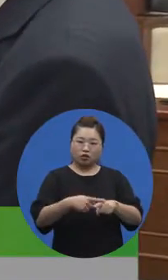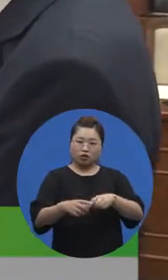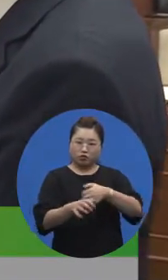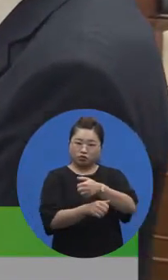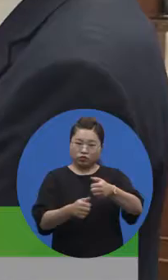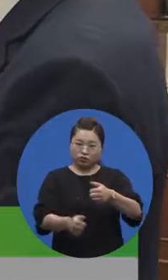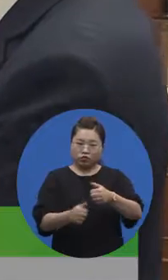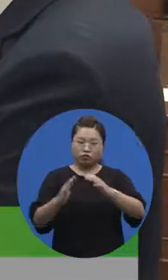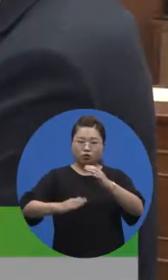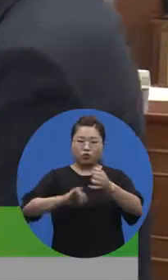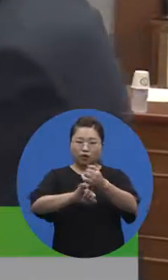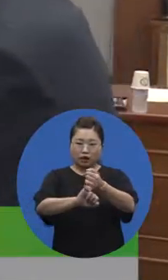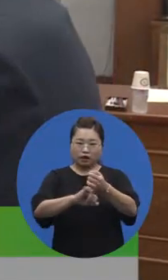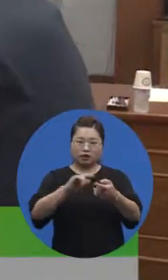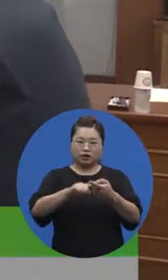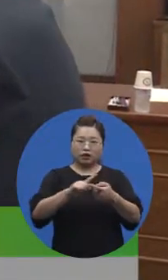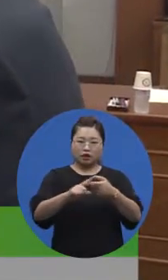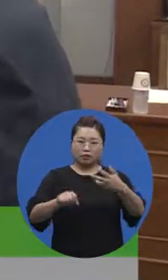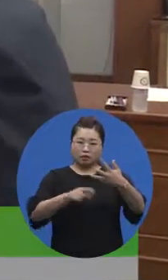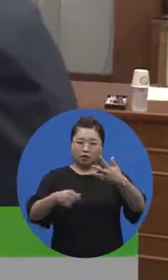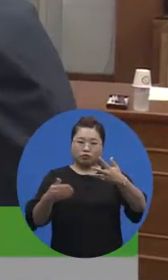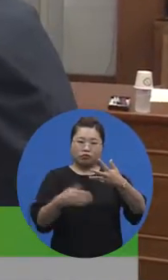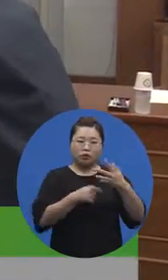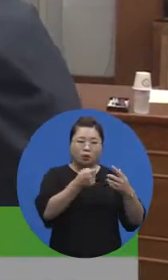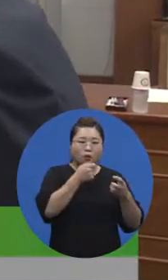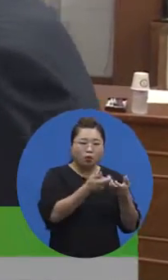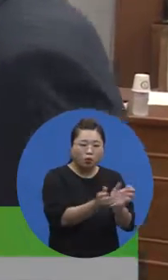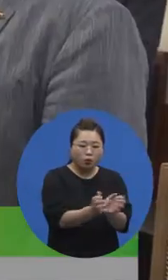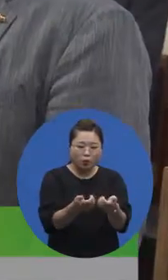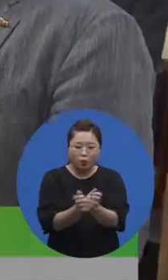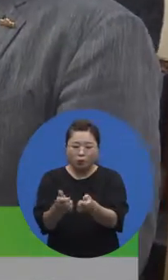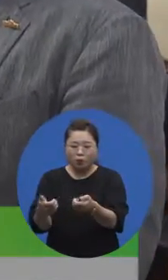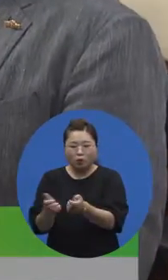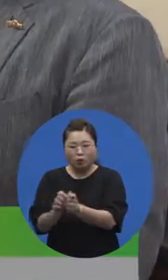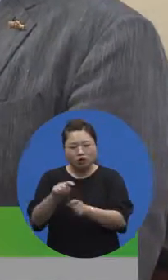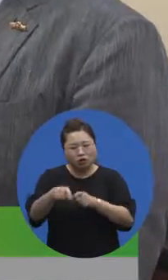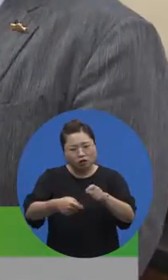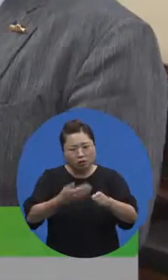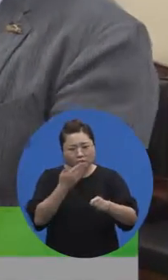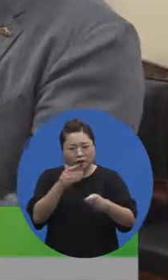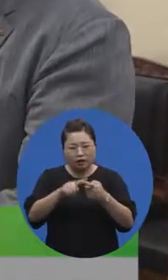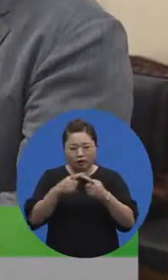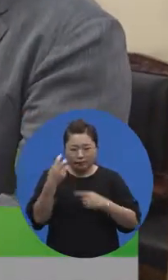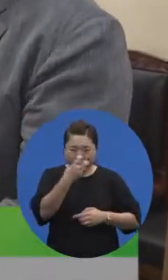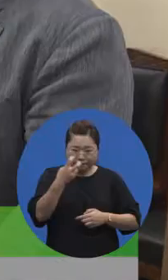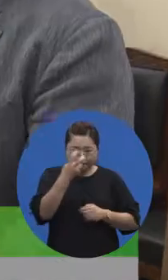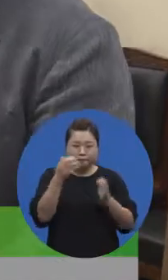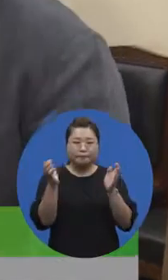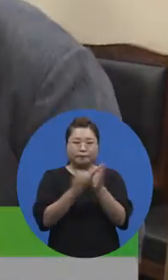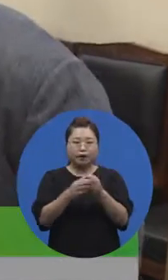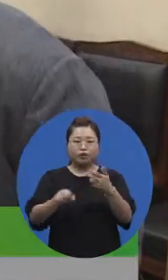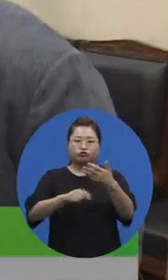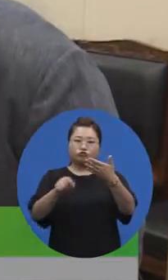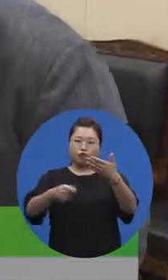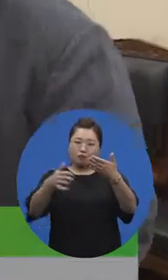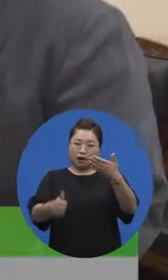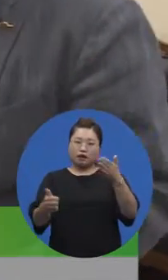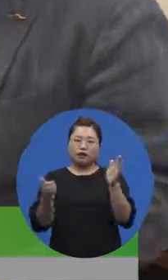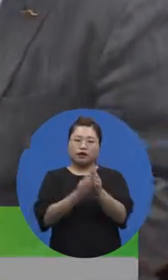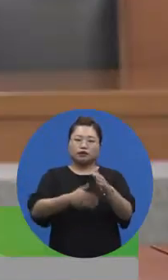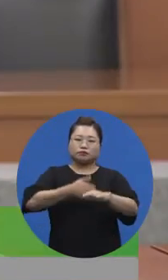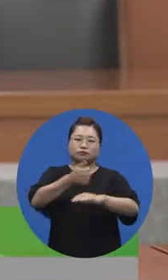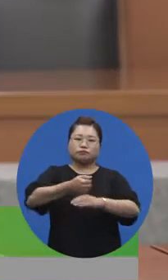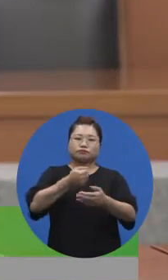자문평가위원은 도지사 공약사업을 8월부터 소위원회별로 이행 가능성 등을 심층 검토해 오는 9월 말까지